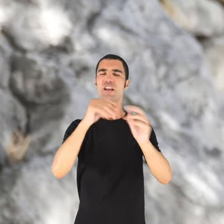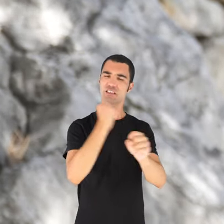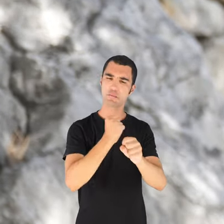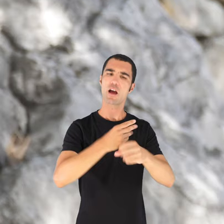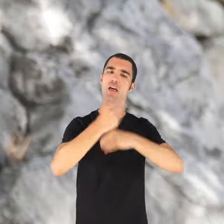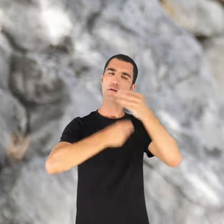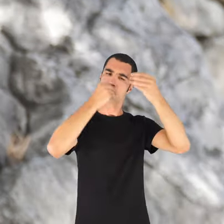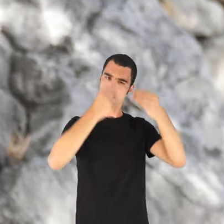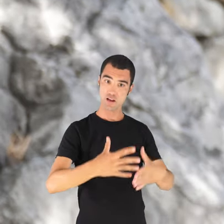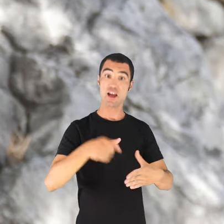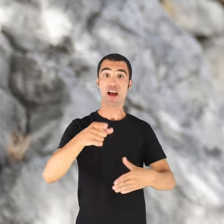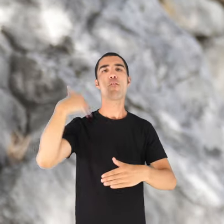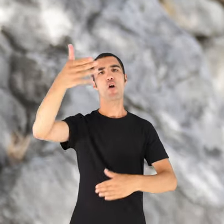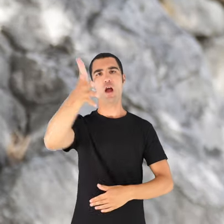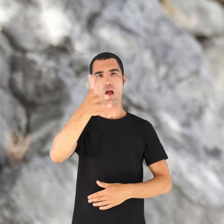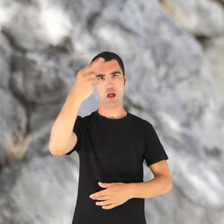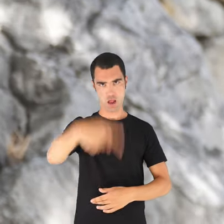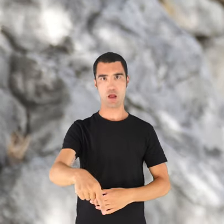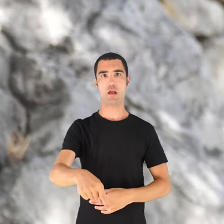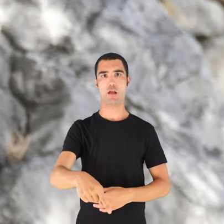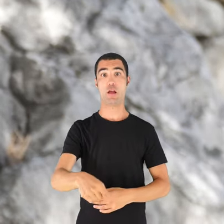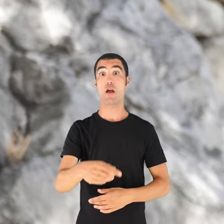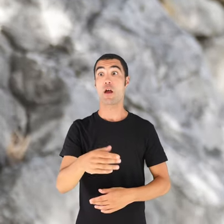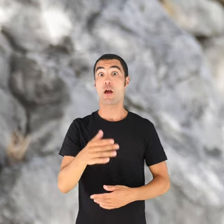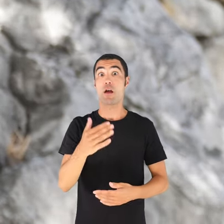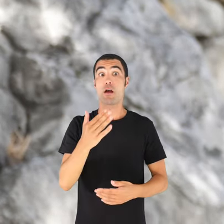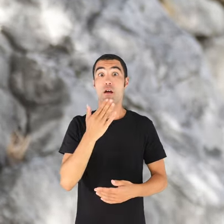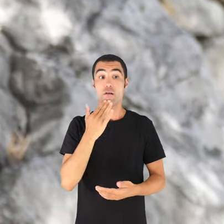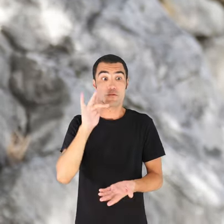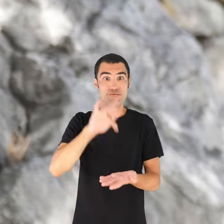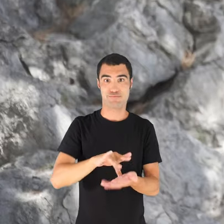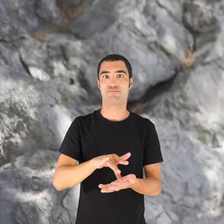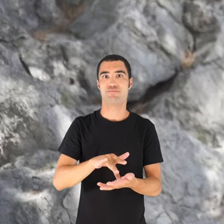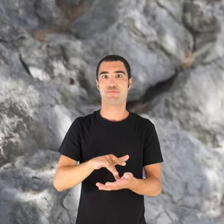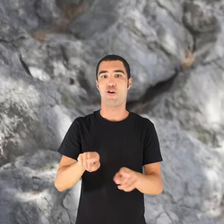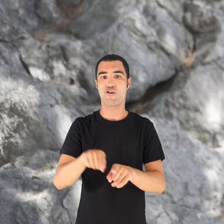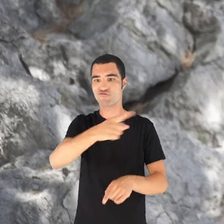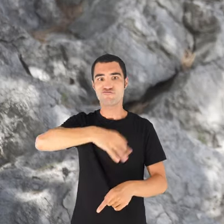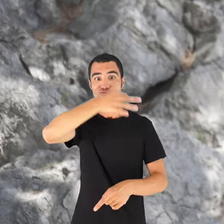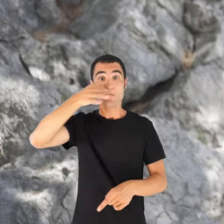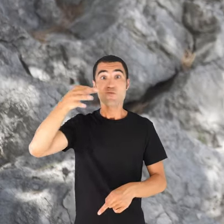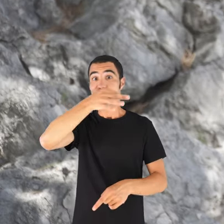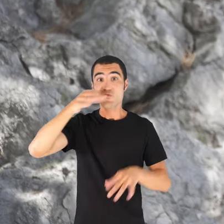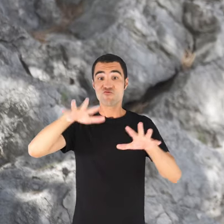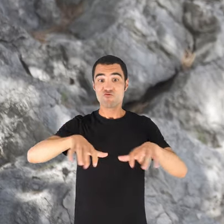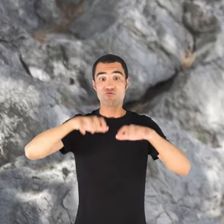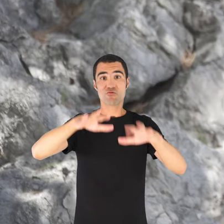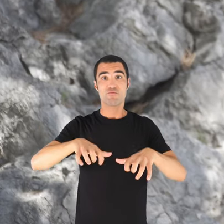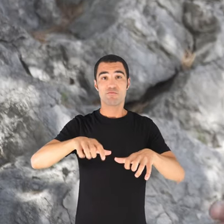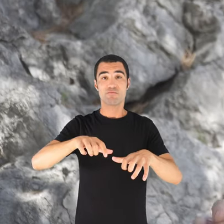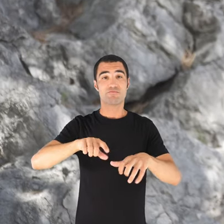sostenibilitat i fer la feina bé, hi ha futur. Ara, si se torna a menjar,